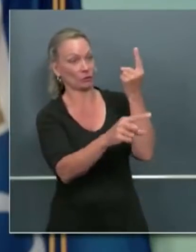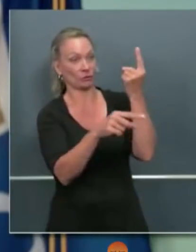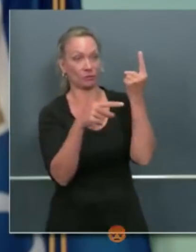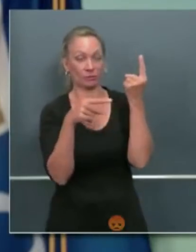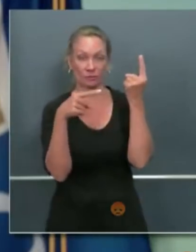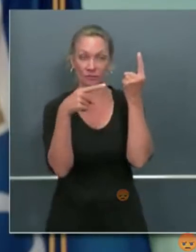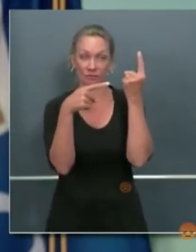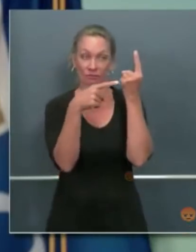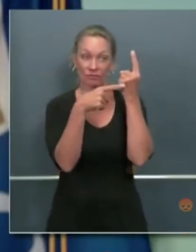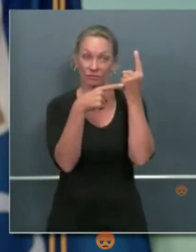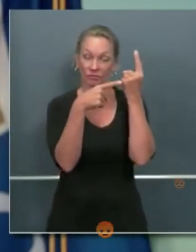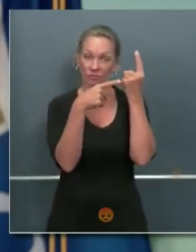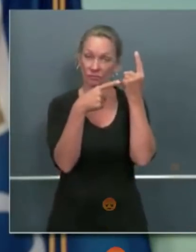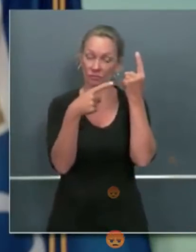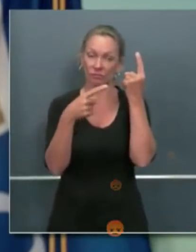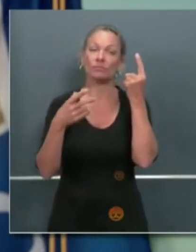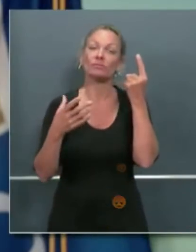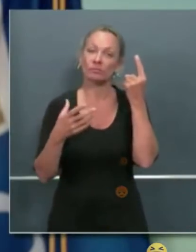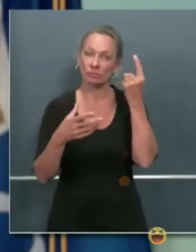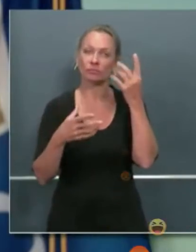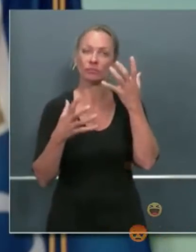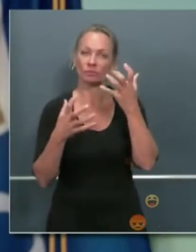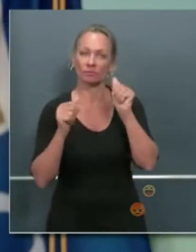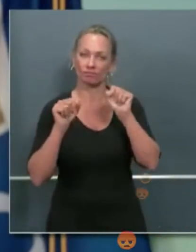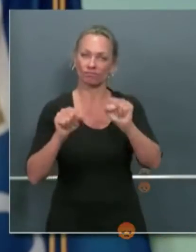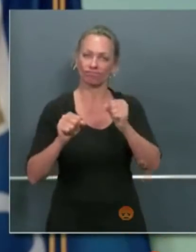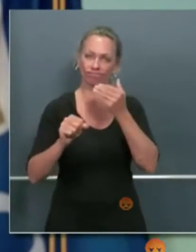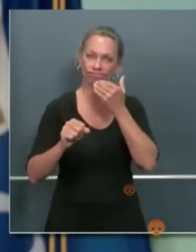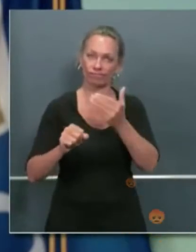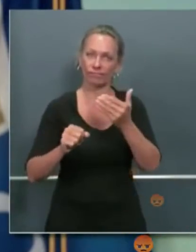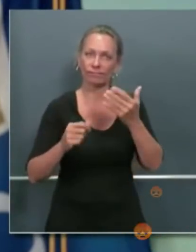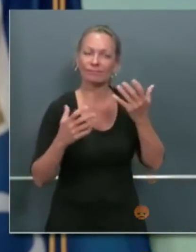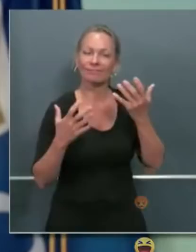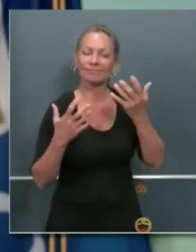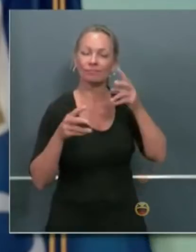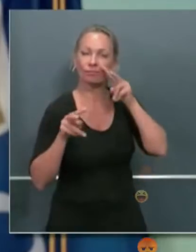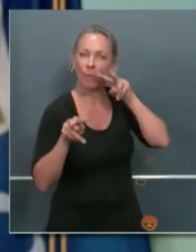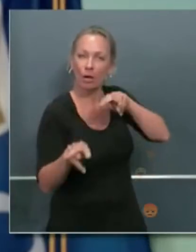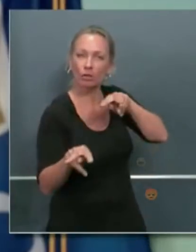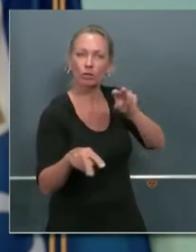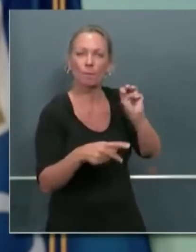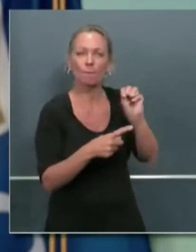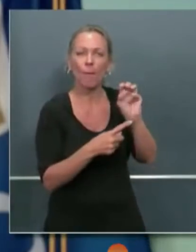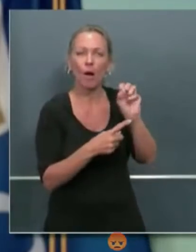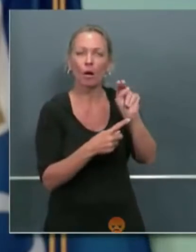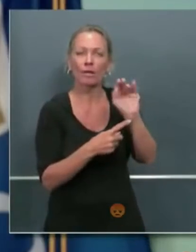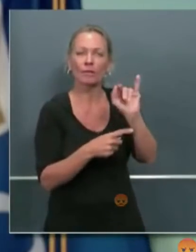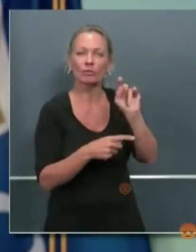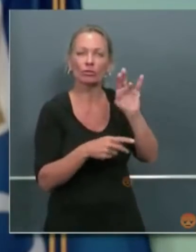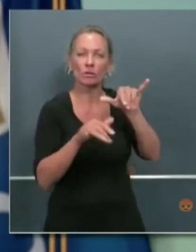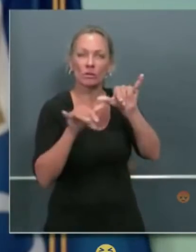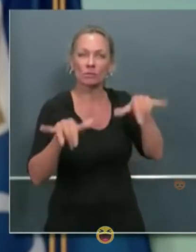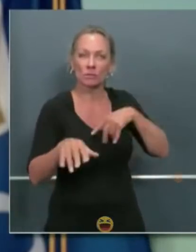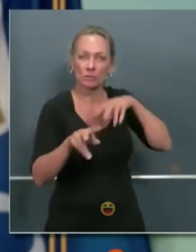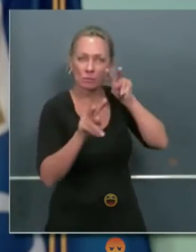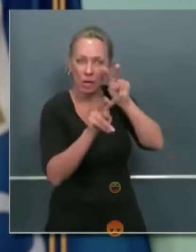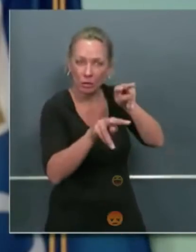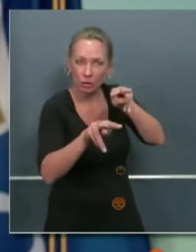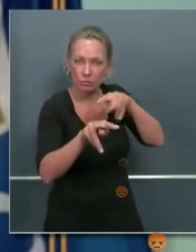nhắc nhở, báo động cho mọi người hơn là cái tính chất ép buộc. Tại vì bây giờ cái tình trạng là muốn